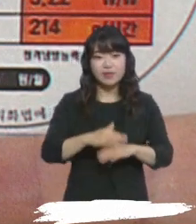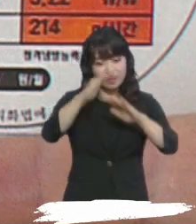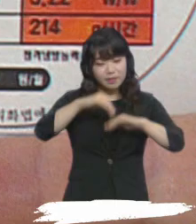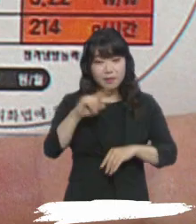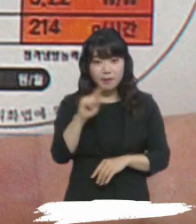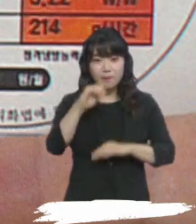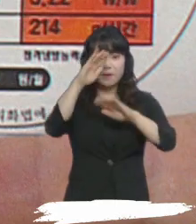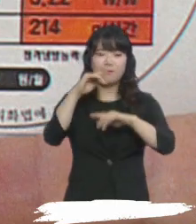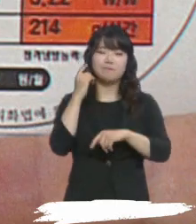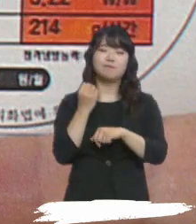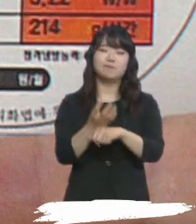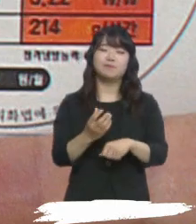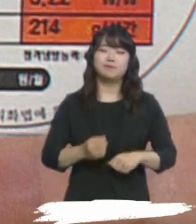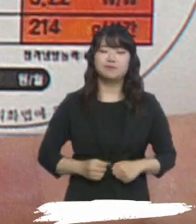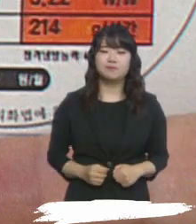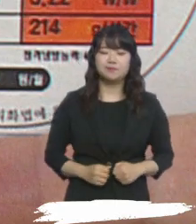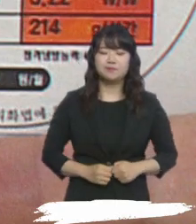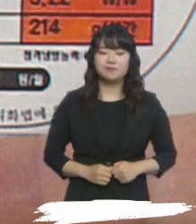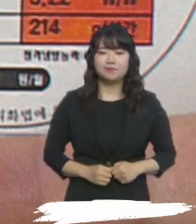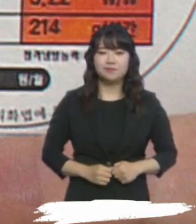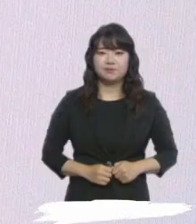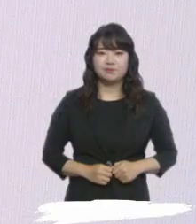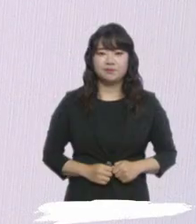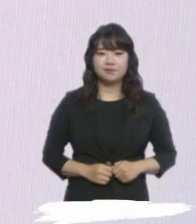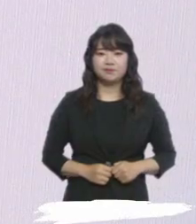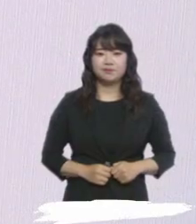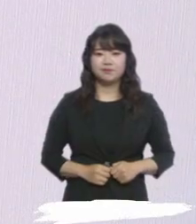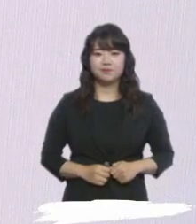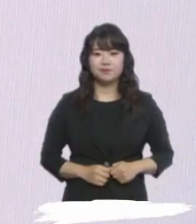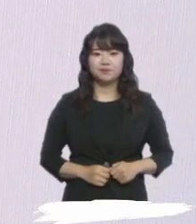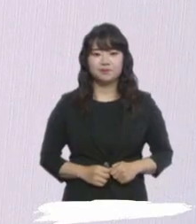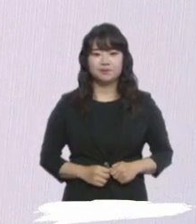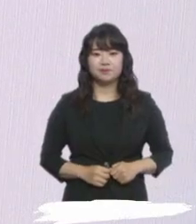어떤 내용인지 김호 기자가 전합니다.